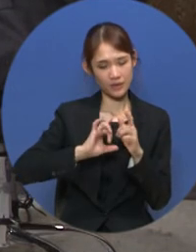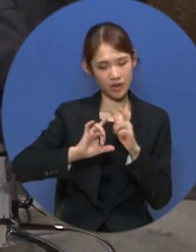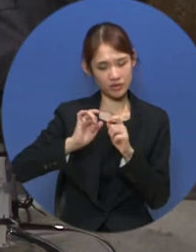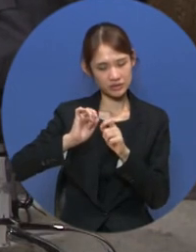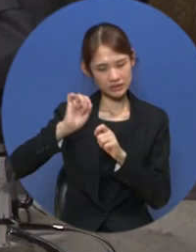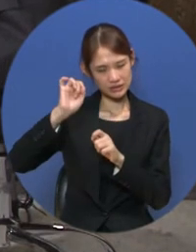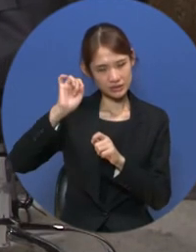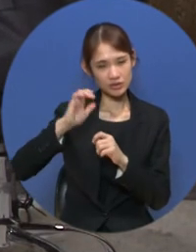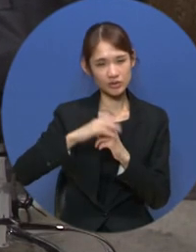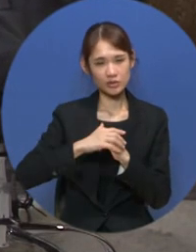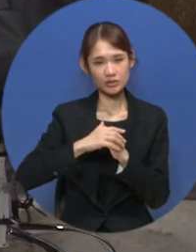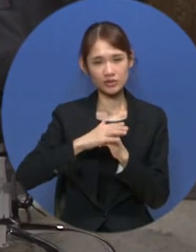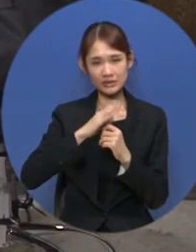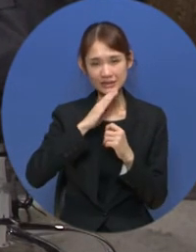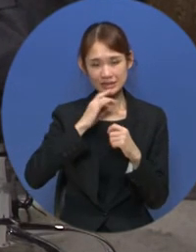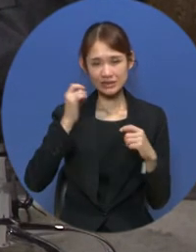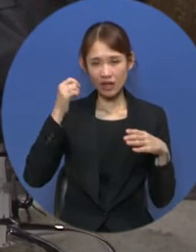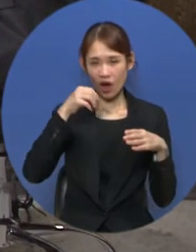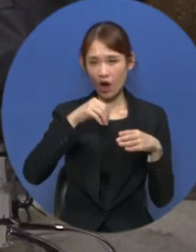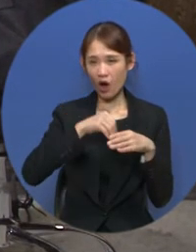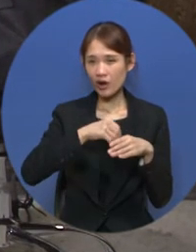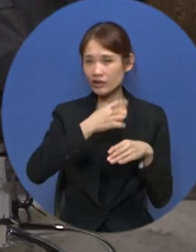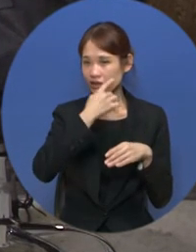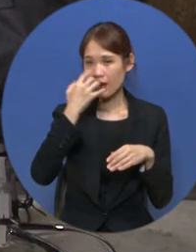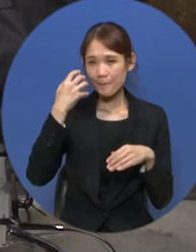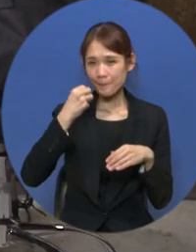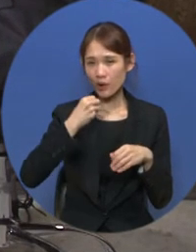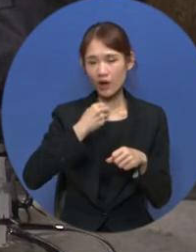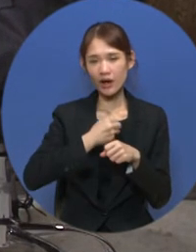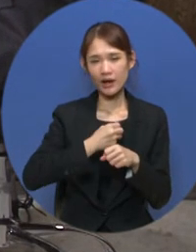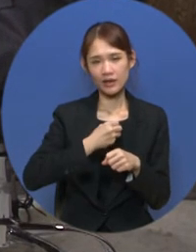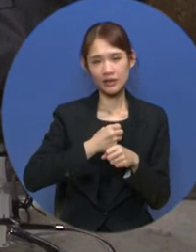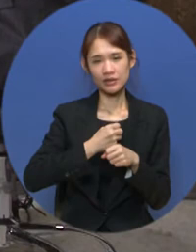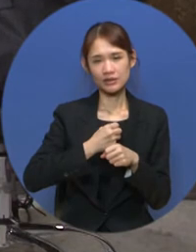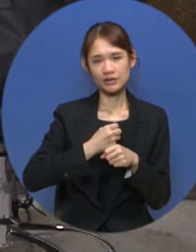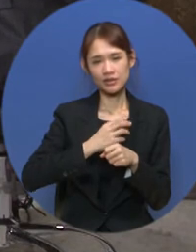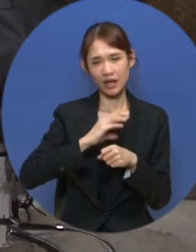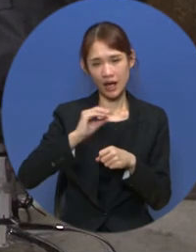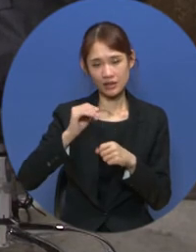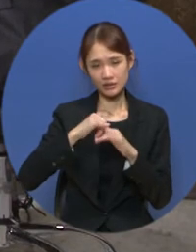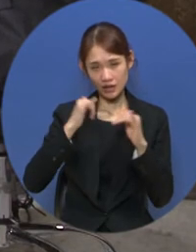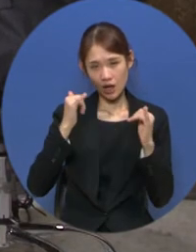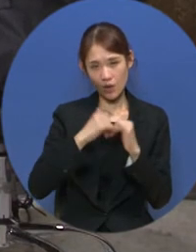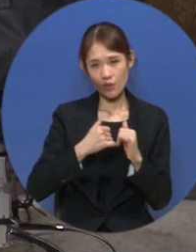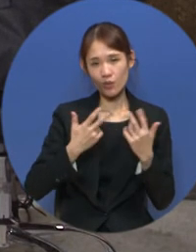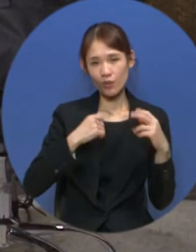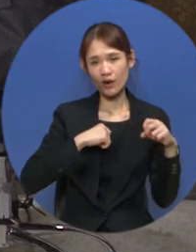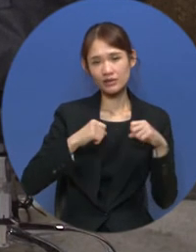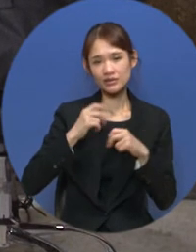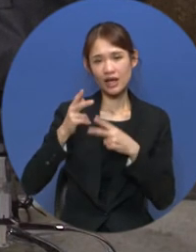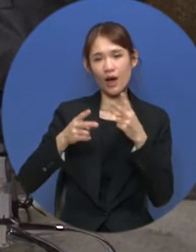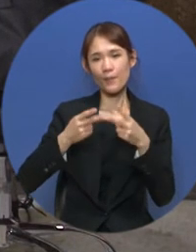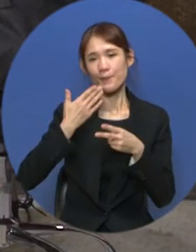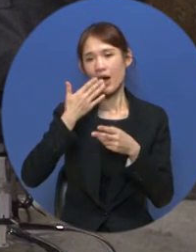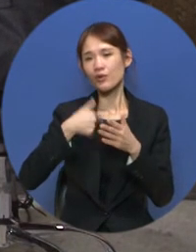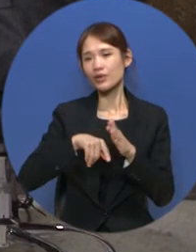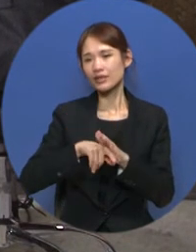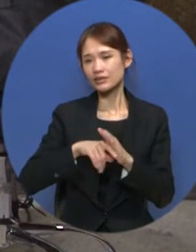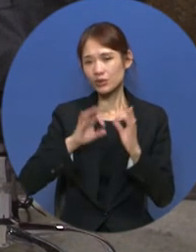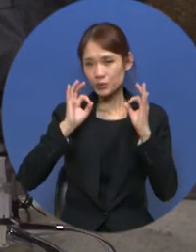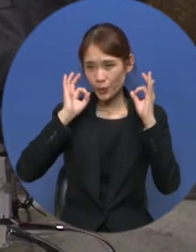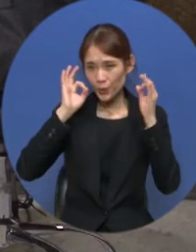가지고 그리고 진정성을 담보해서 가지고 가는 그런 그 사회공헌 활동이자 사업이 될 수 있도록 그렇게